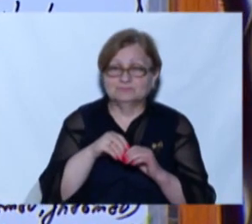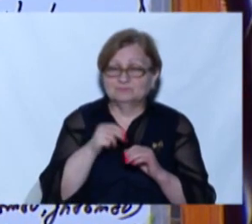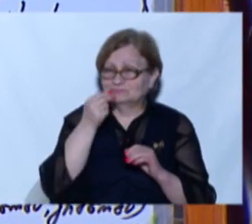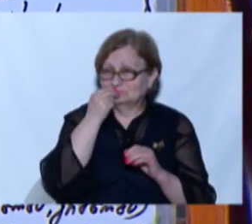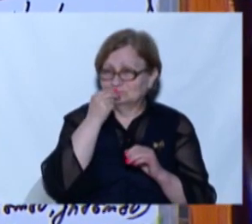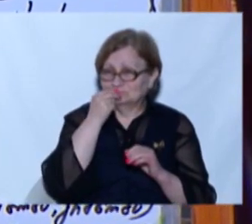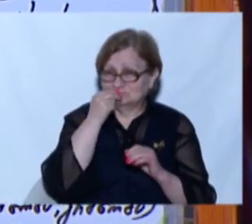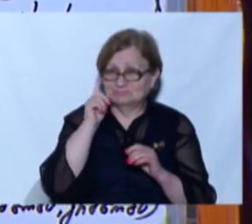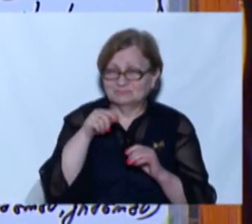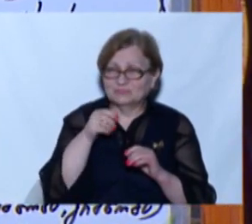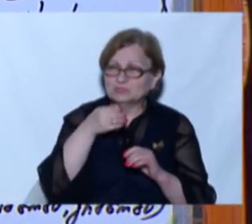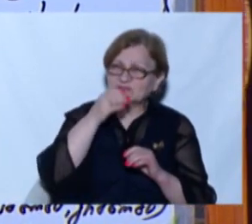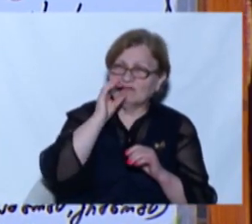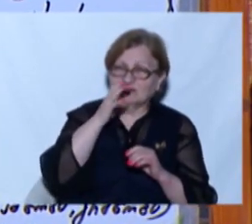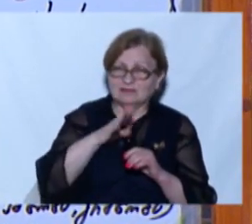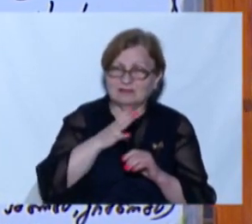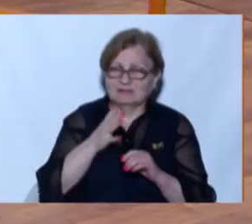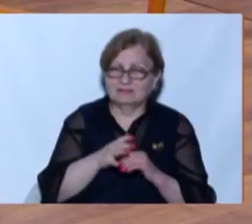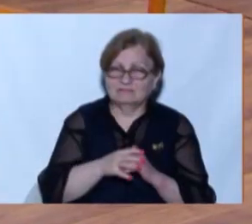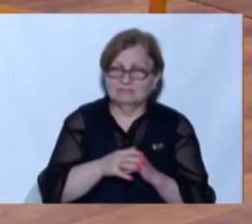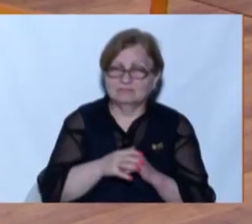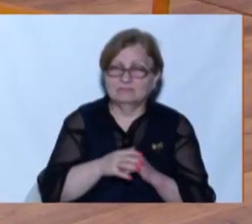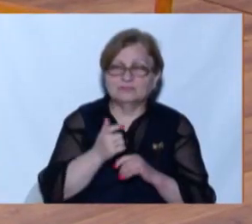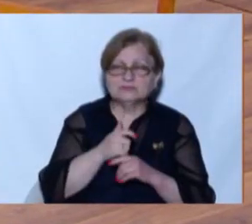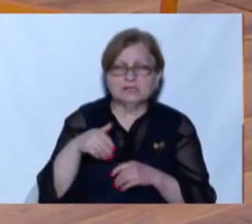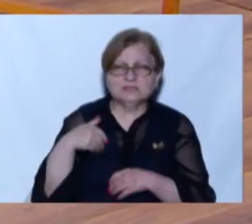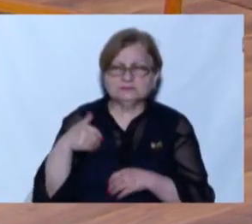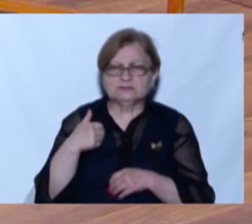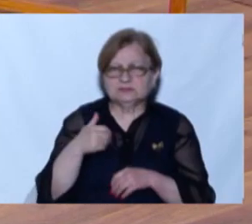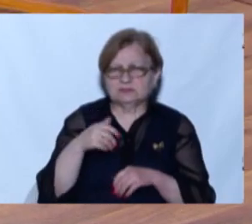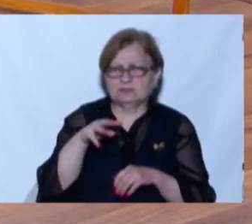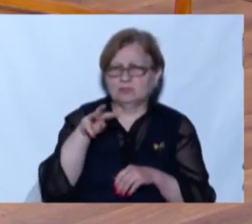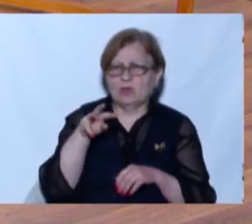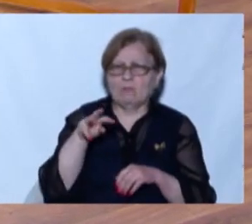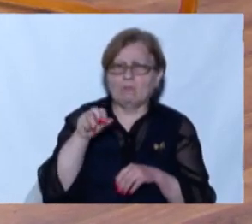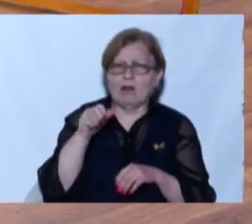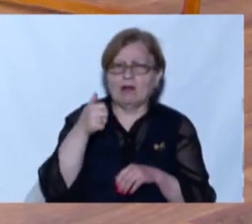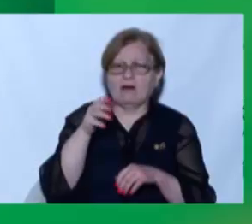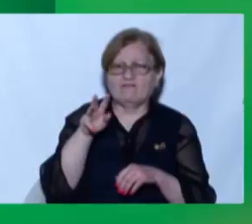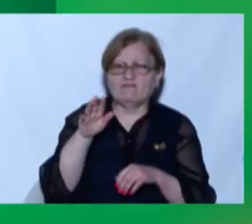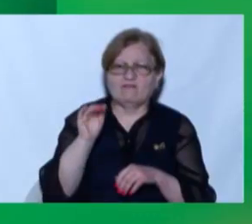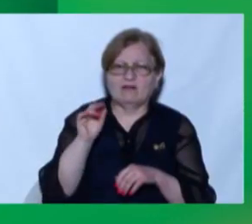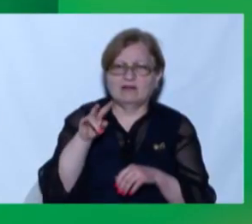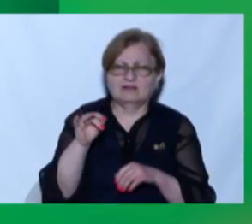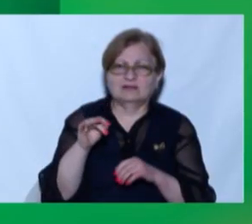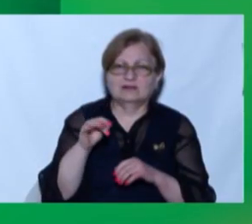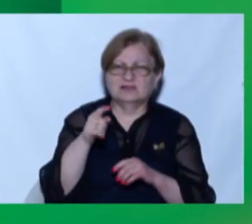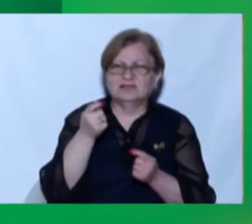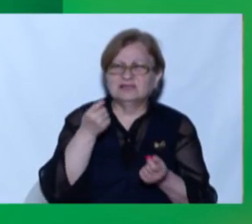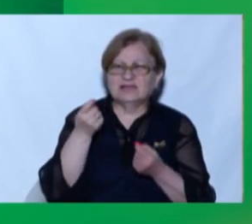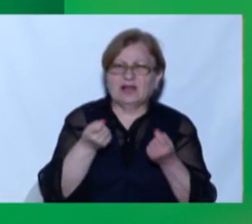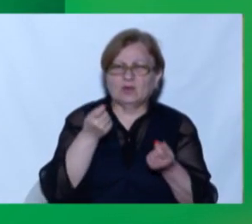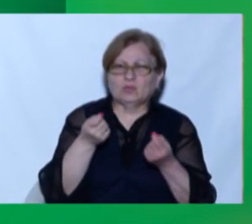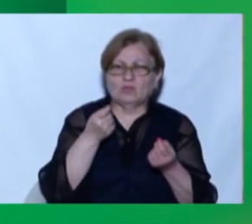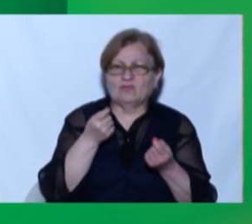გიჭამიათ თუ წვენი დაგილევიათ? ძალიან სასარგებლოა რომ იცოდეთ. მაყვალი კენკროვანი